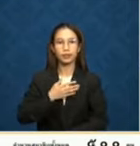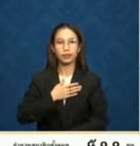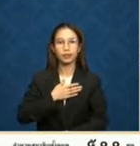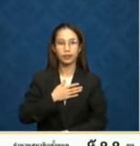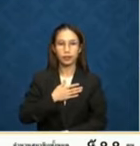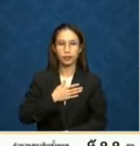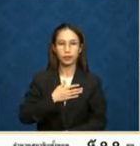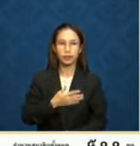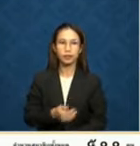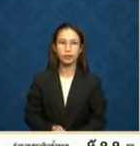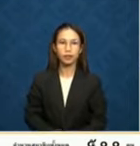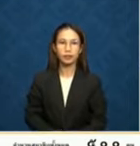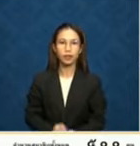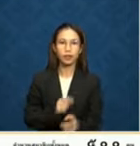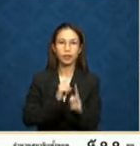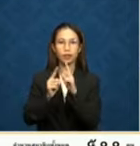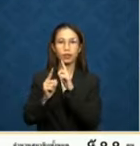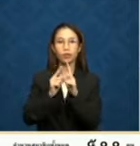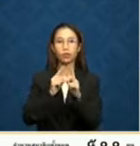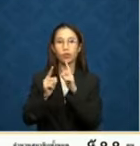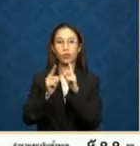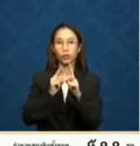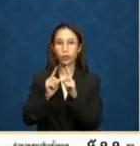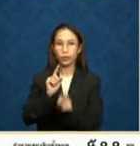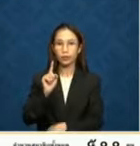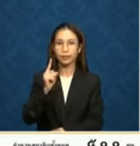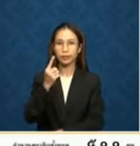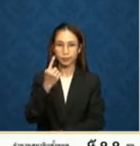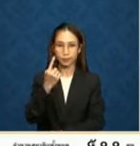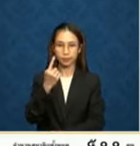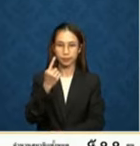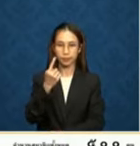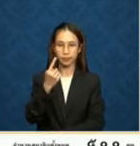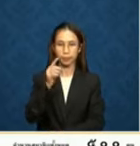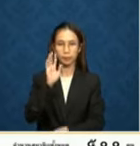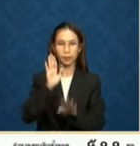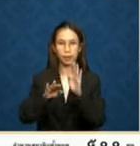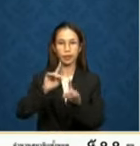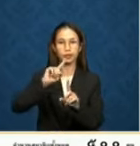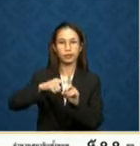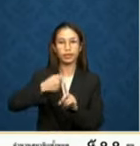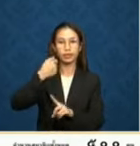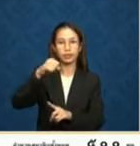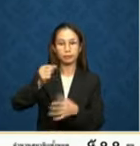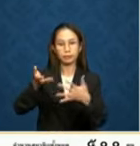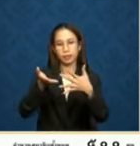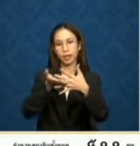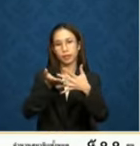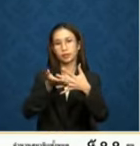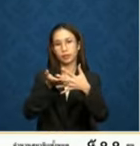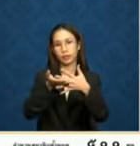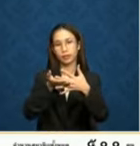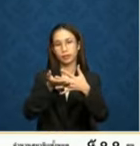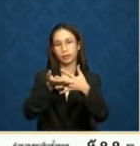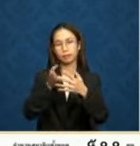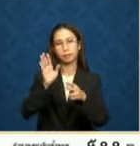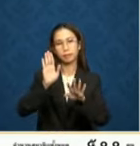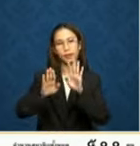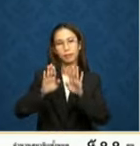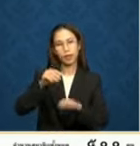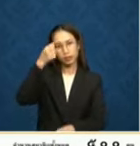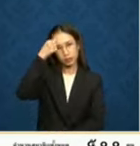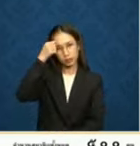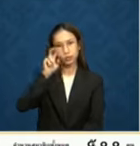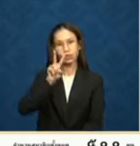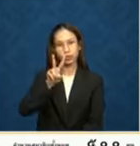การเสวนาอกครั้งหนึ่งกลางเดือนตราคม ประมาณกลางเดือน คือใช้เวลา 2